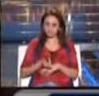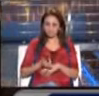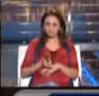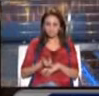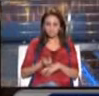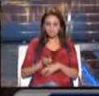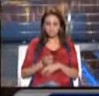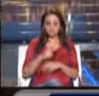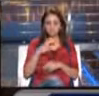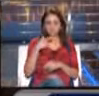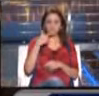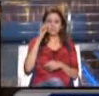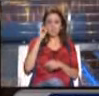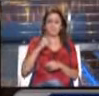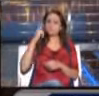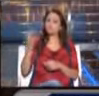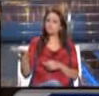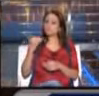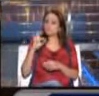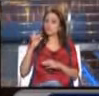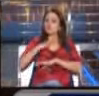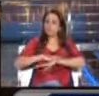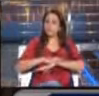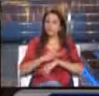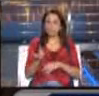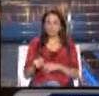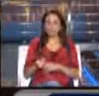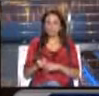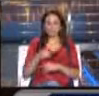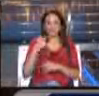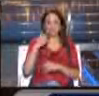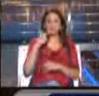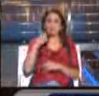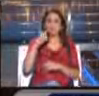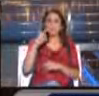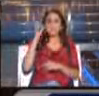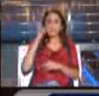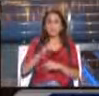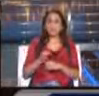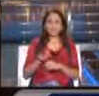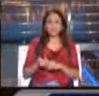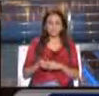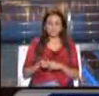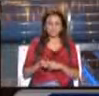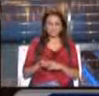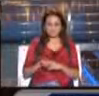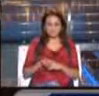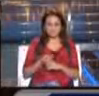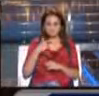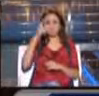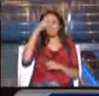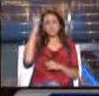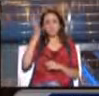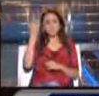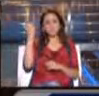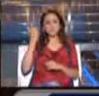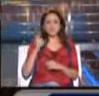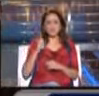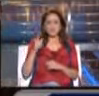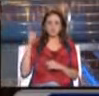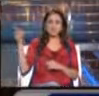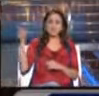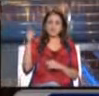اقول ده بلطجي، طب ما انا بعمل مثلا انا بفرض مثلا في بعض الممارسات او